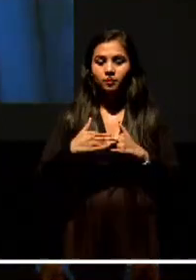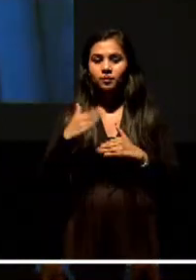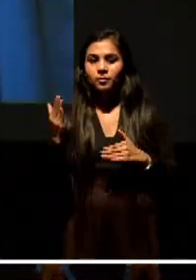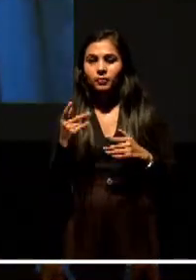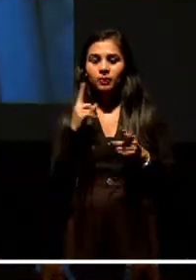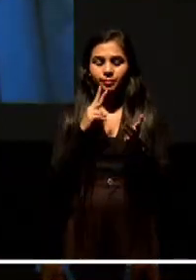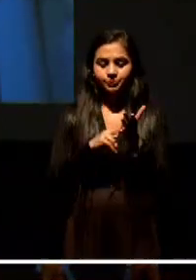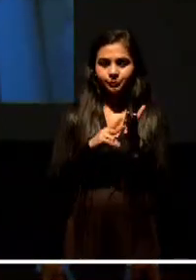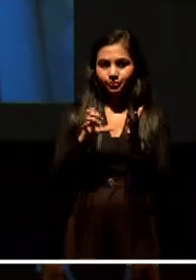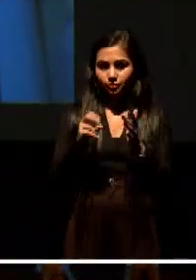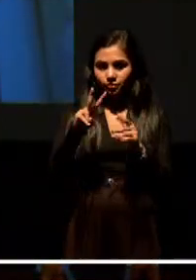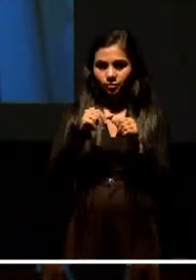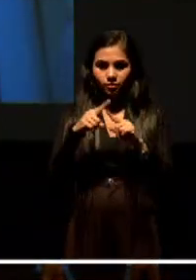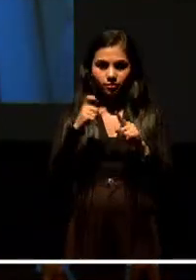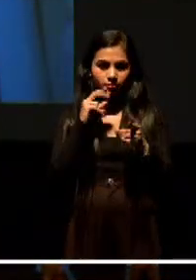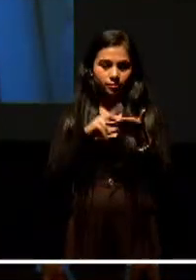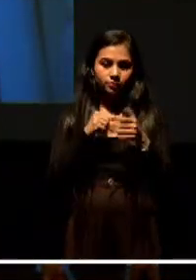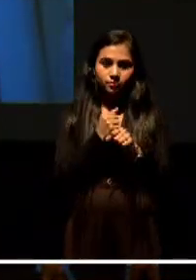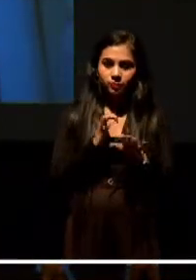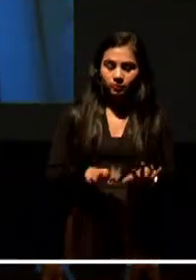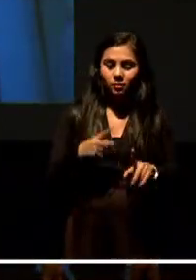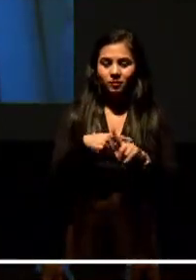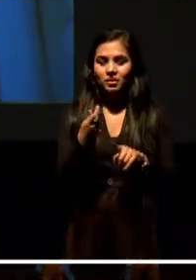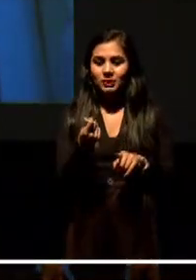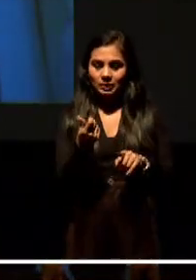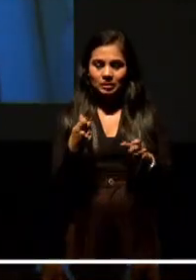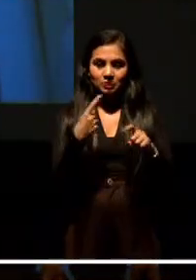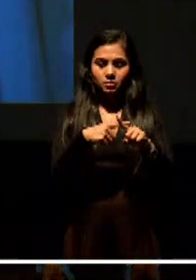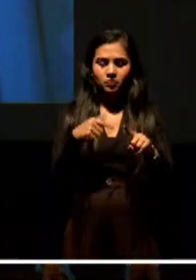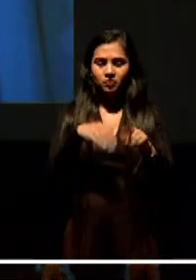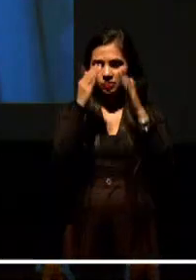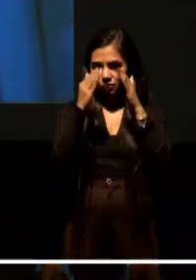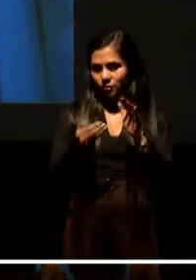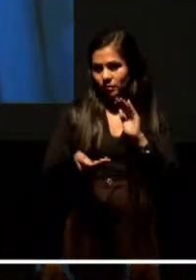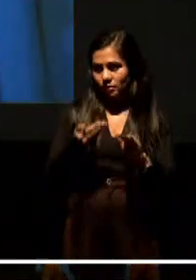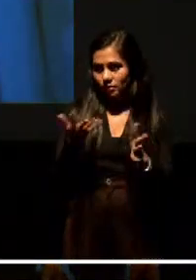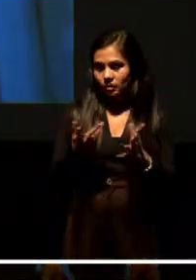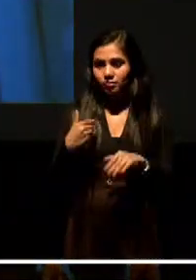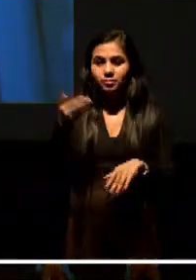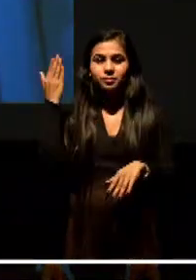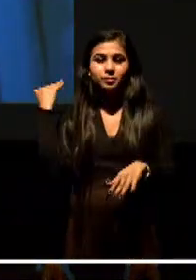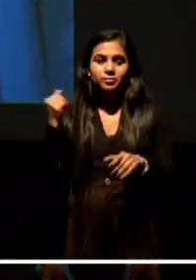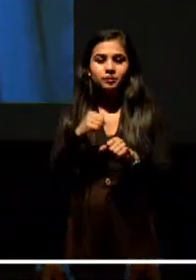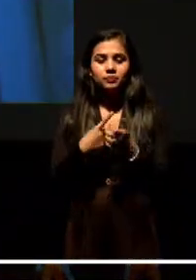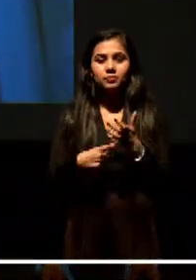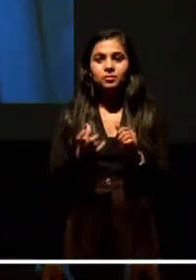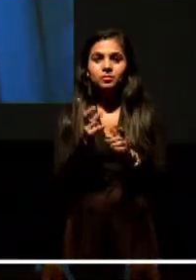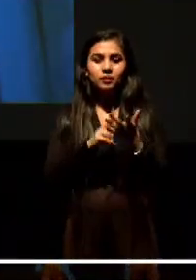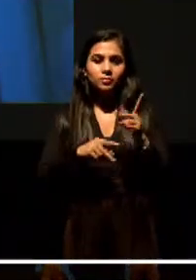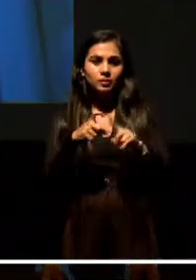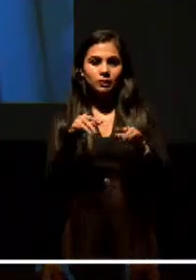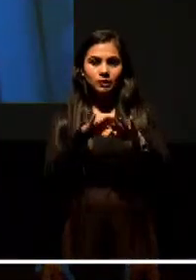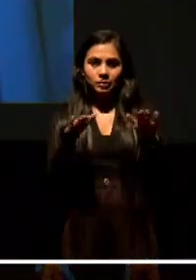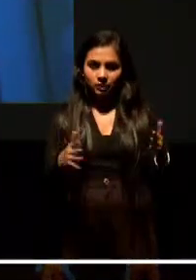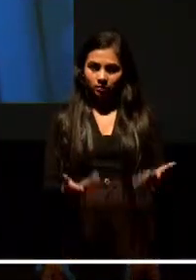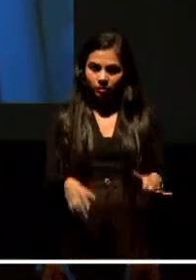हैं प्लस अफोर्डेबल भी हैं। मैं अफोर्डेबिलिटी पे ज्यादा फोकस कर रहा हूं क्योंकि जैसे पुराने सर ने भी एक ग्राउंड सेटअप किया कि